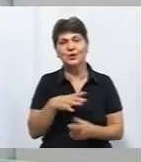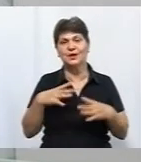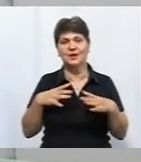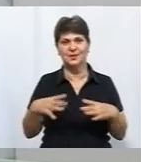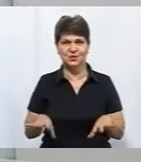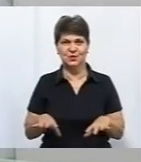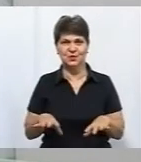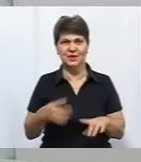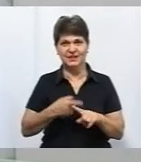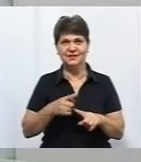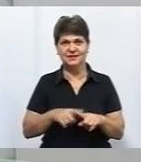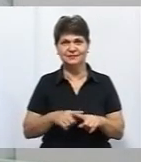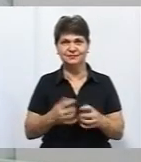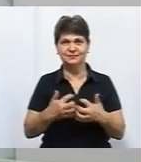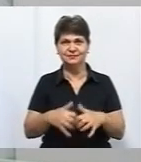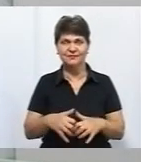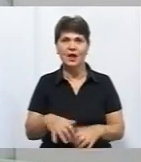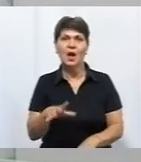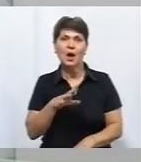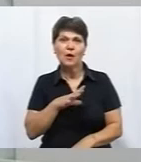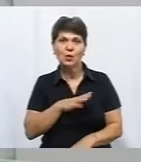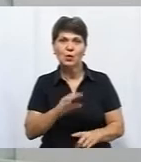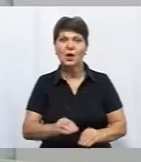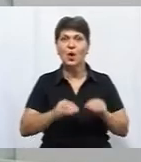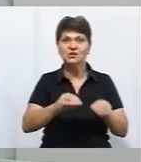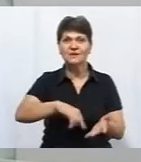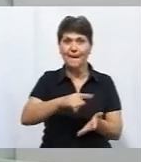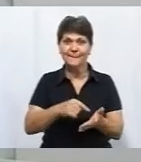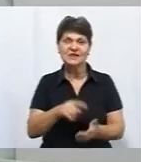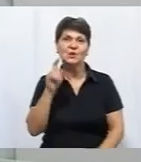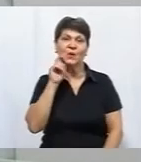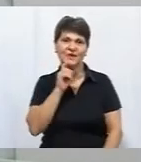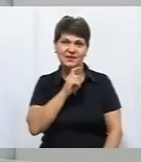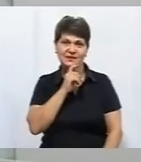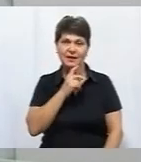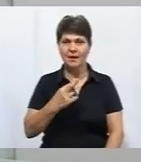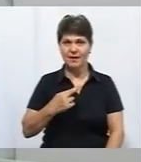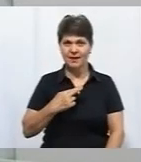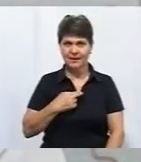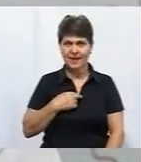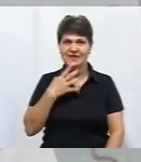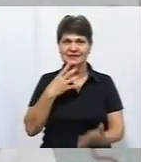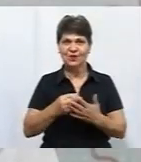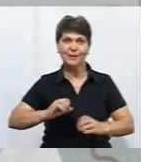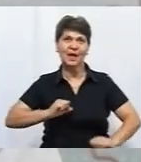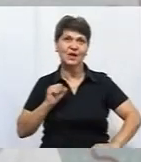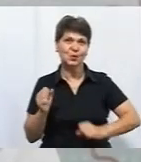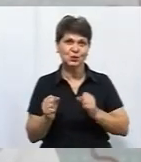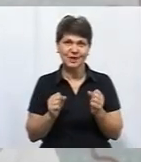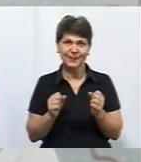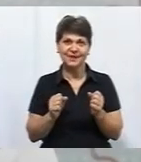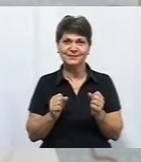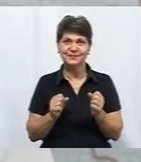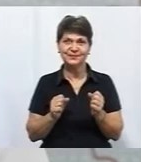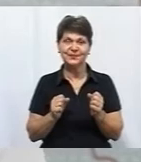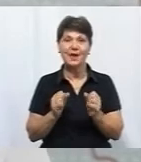цих конструкцій? Вони встановлені по місту Вінниці. Я з своїми друзями